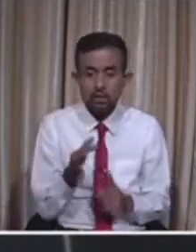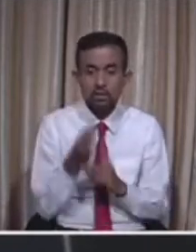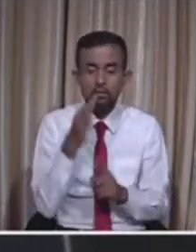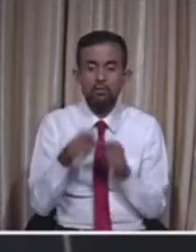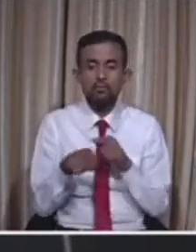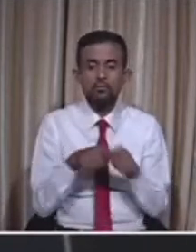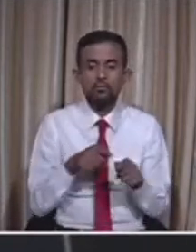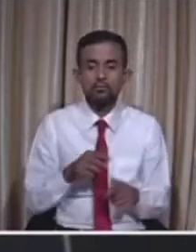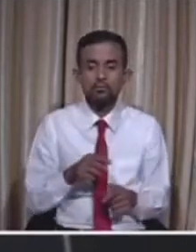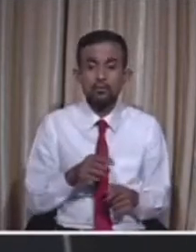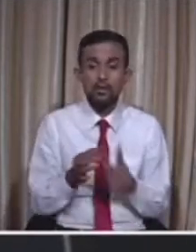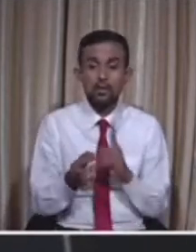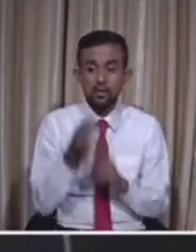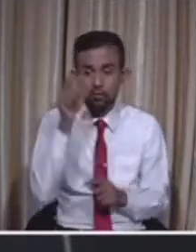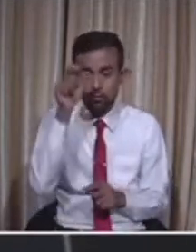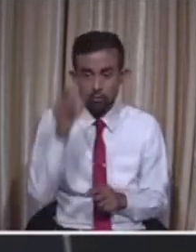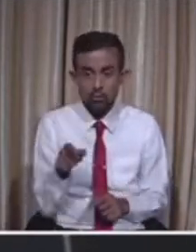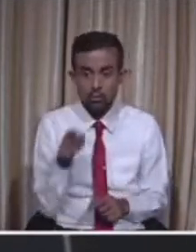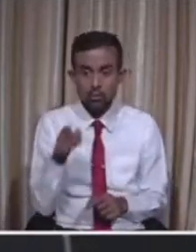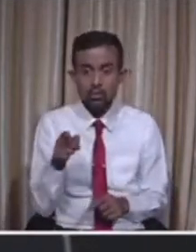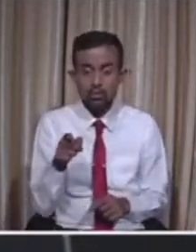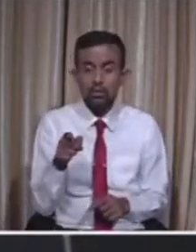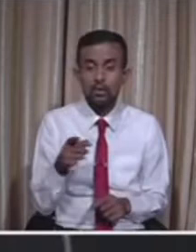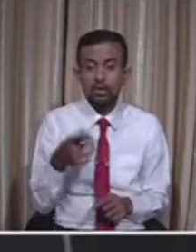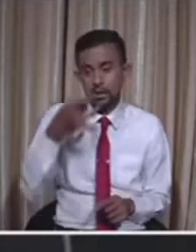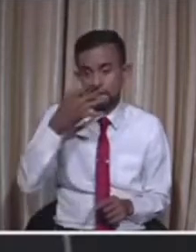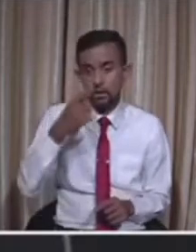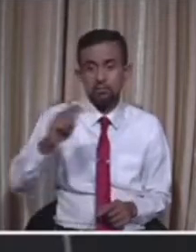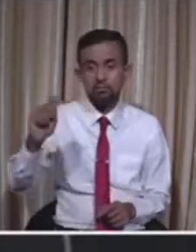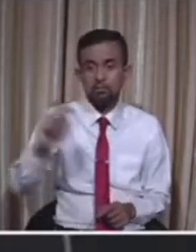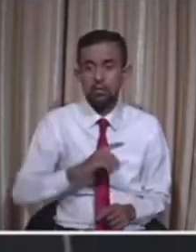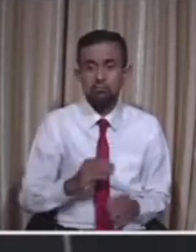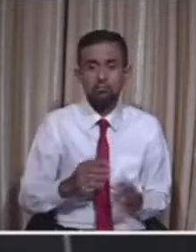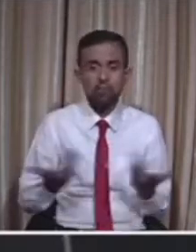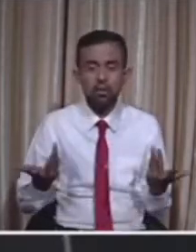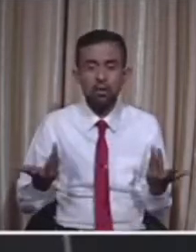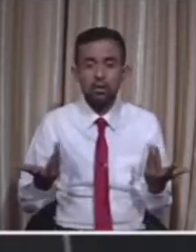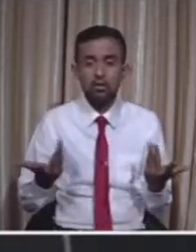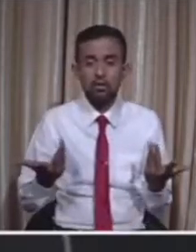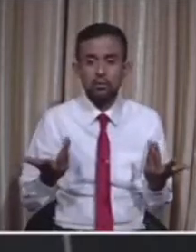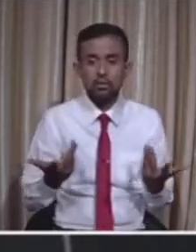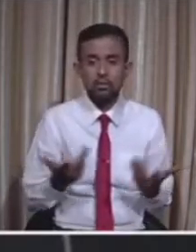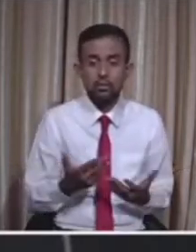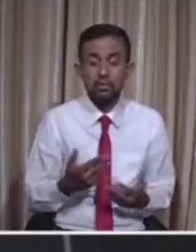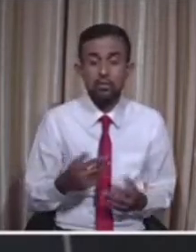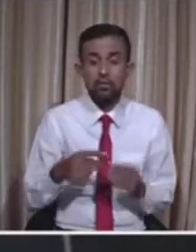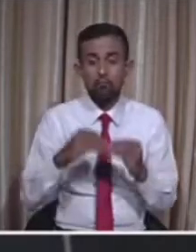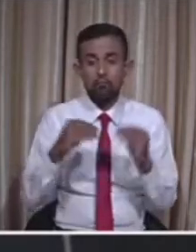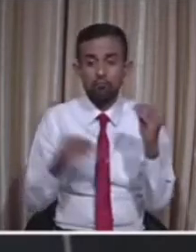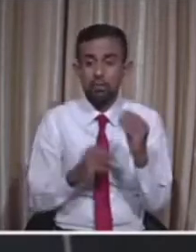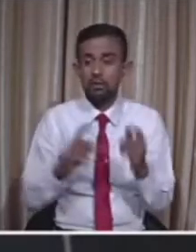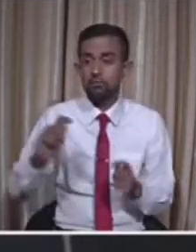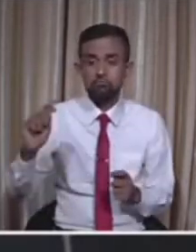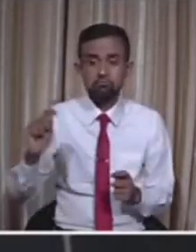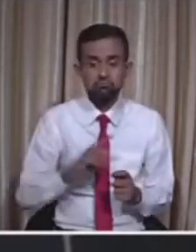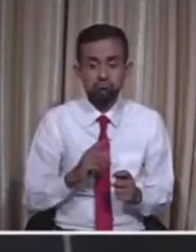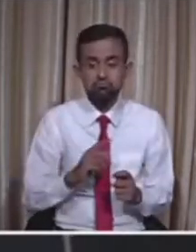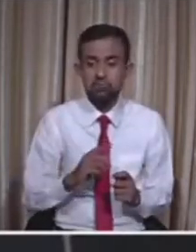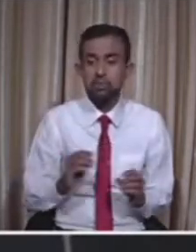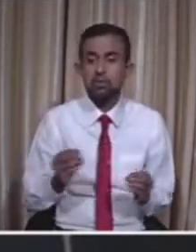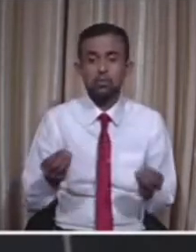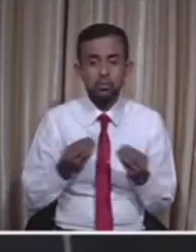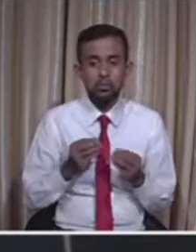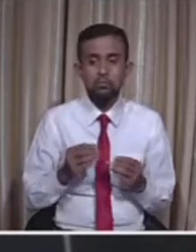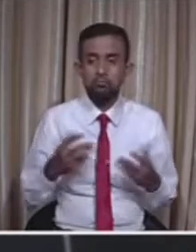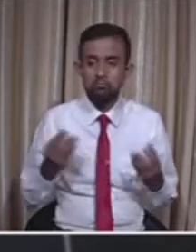ගිහිල්ලා. ඒ සභාපතිවරයෙකුට කිසිදු ඉන්ධන දීමනාවක් දුන්නේ නැහැ. කිසිදු අතිරේක දීමනාවක් කිසිදුම දෙයක් ලැබලා